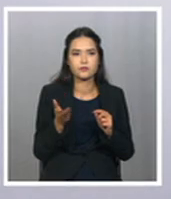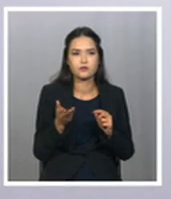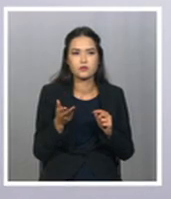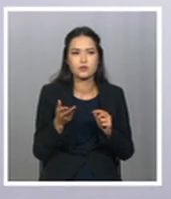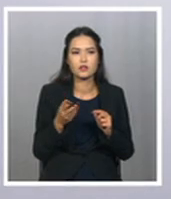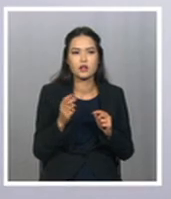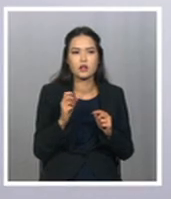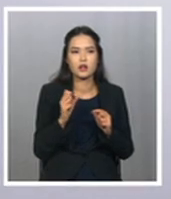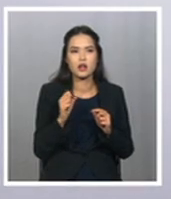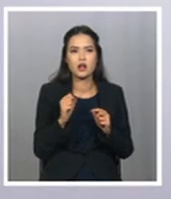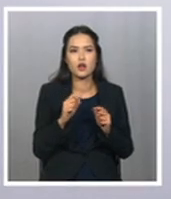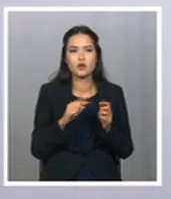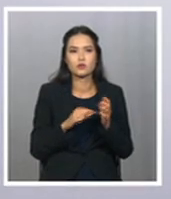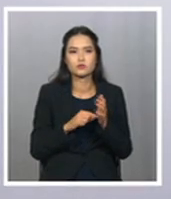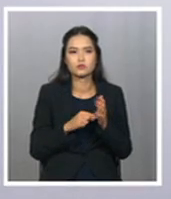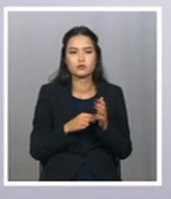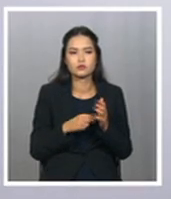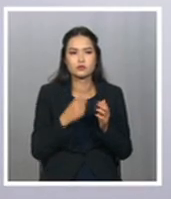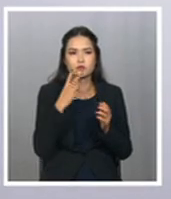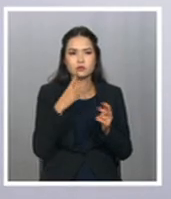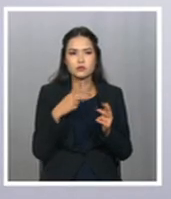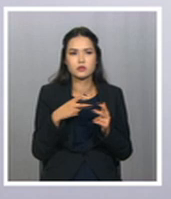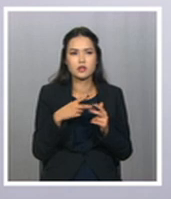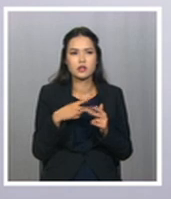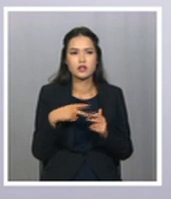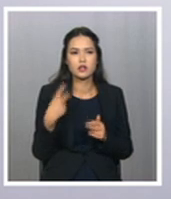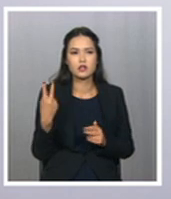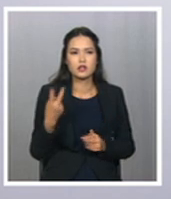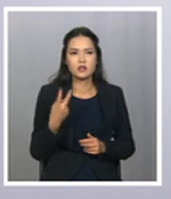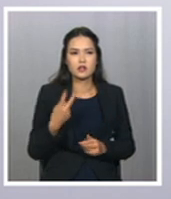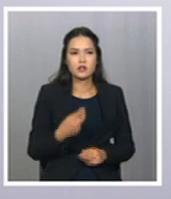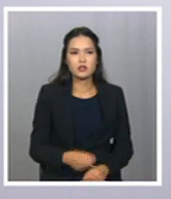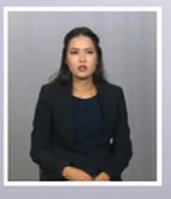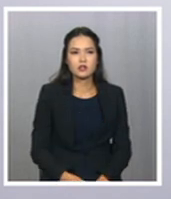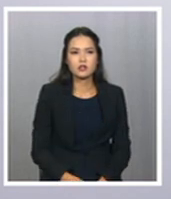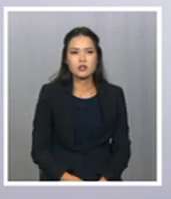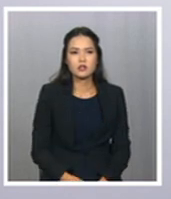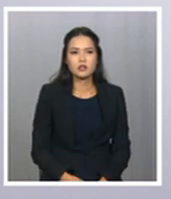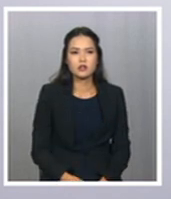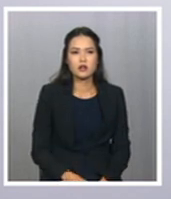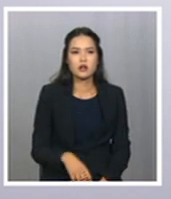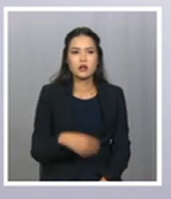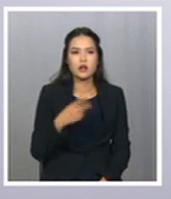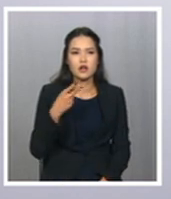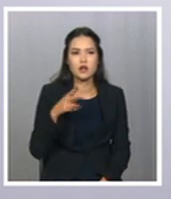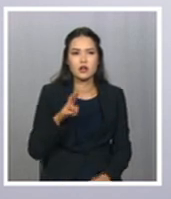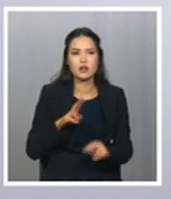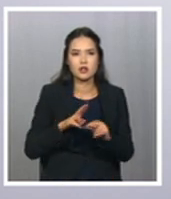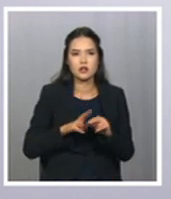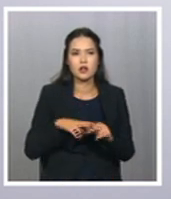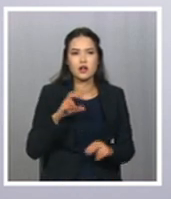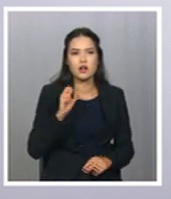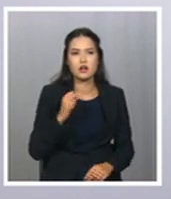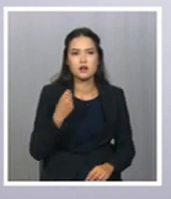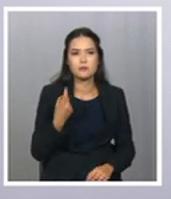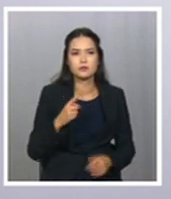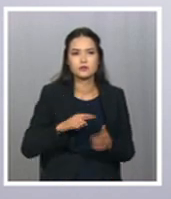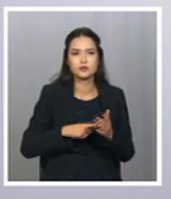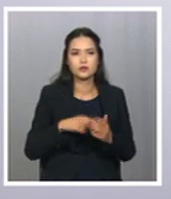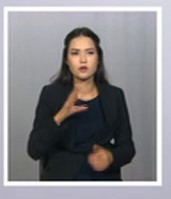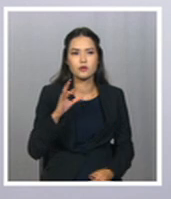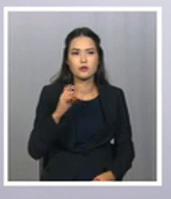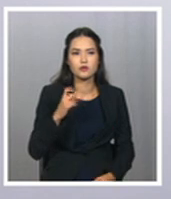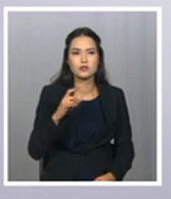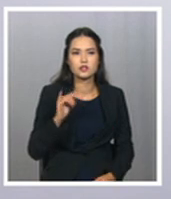А нүктесінің проекциясы. Енді екінші, осы А1 нүктесінен OXY